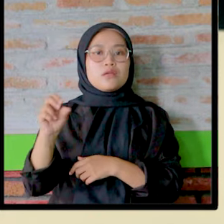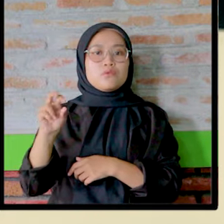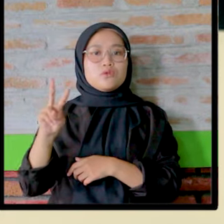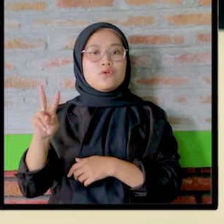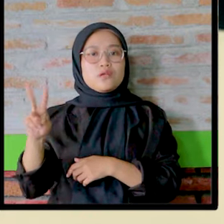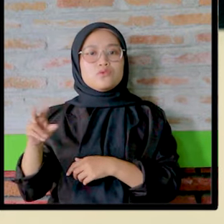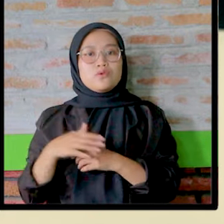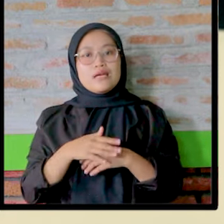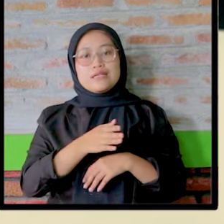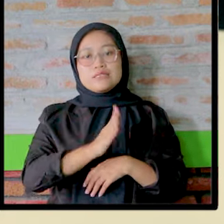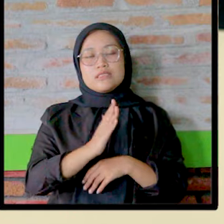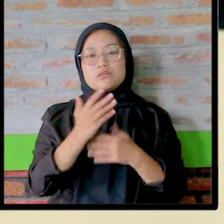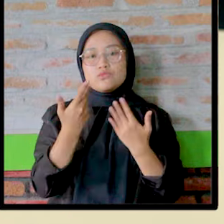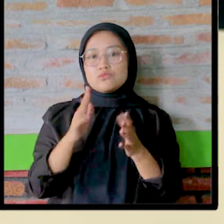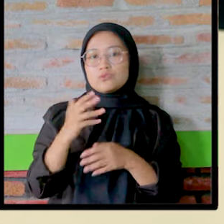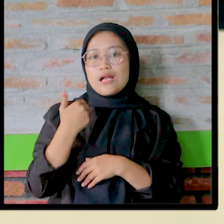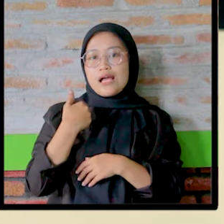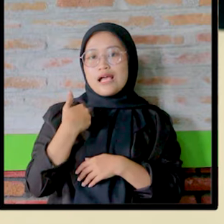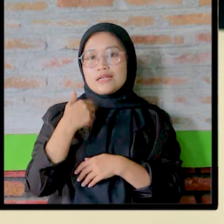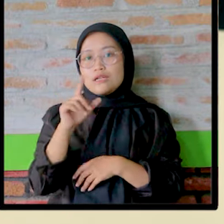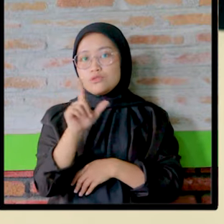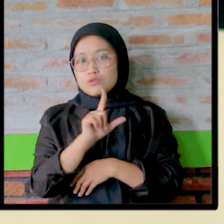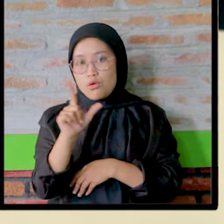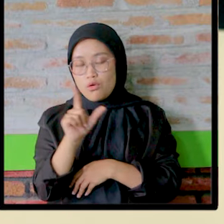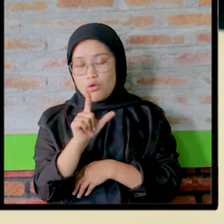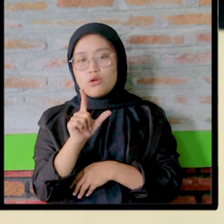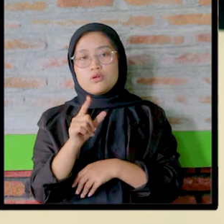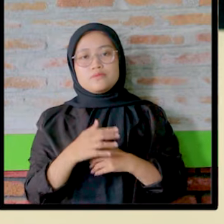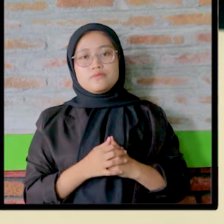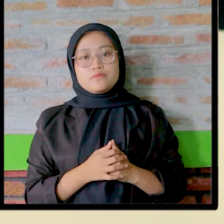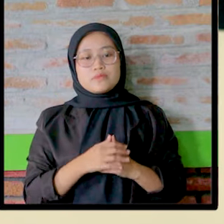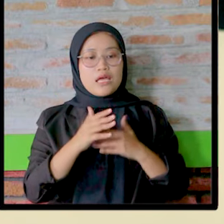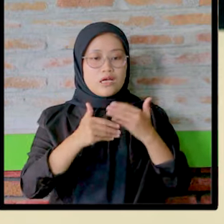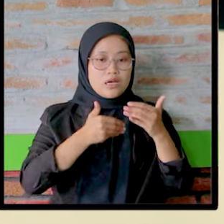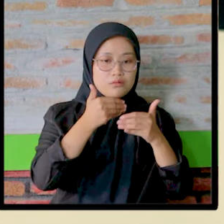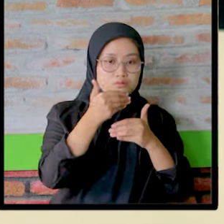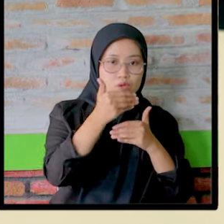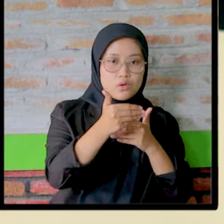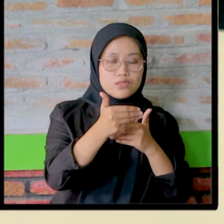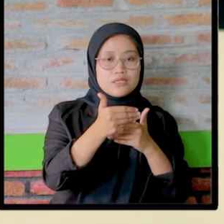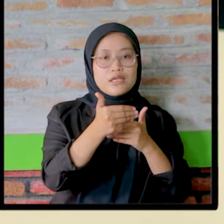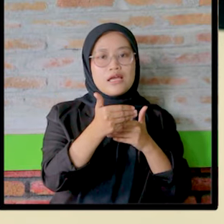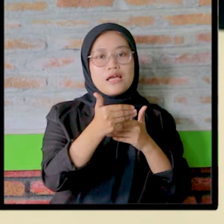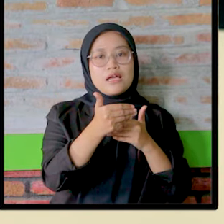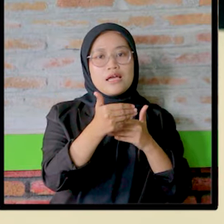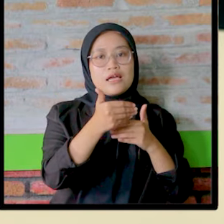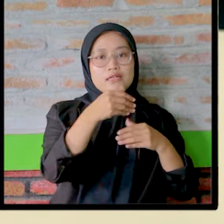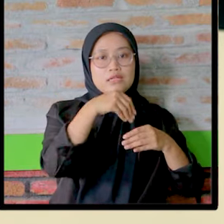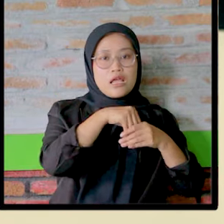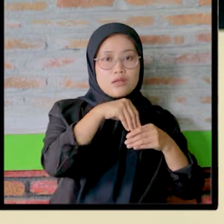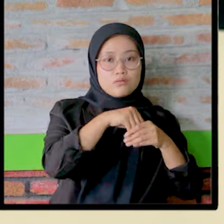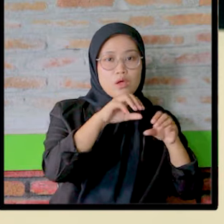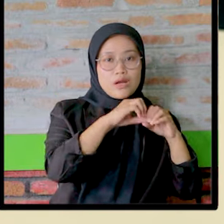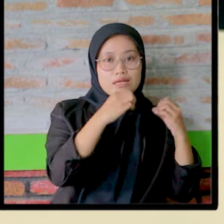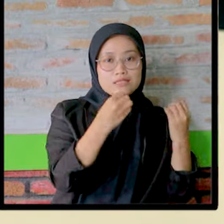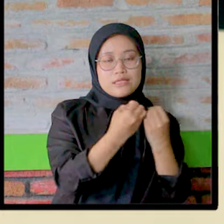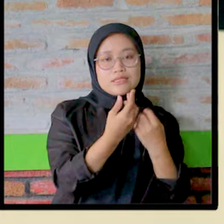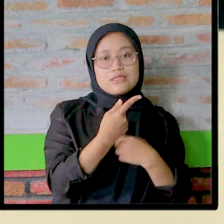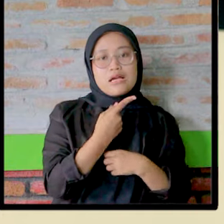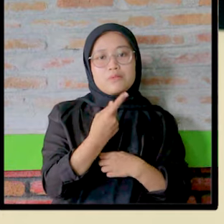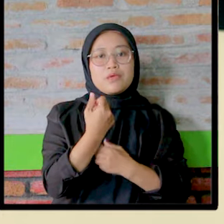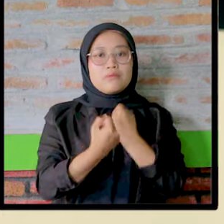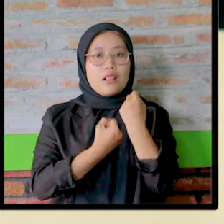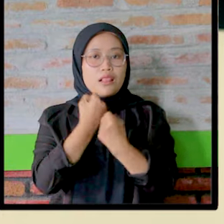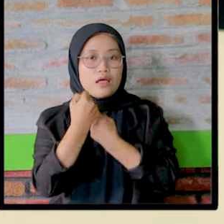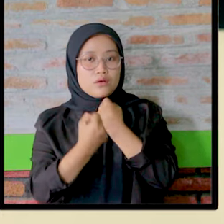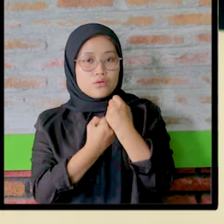inklusi di Kota Surakarta kemudian eh secara internal kami melakukan namanya misalnya